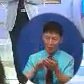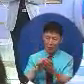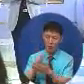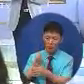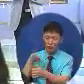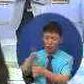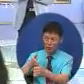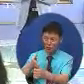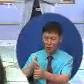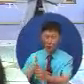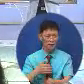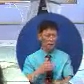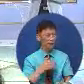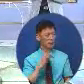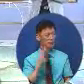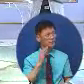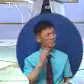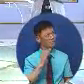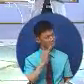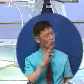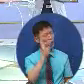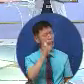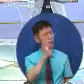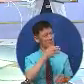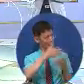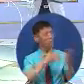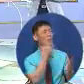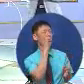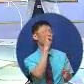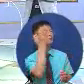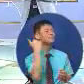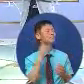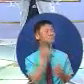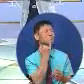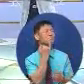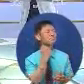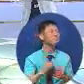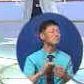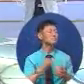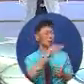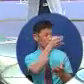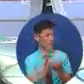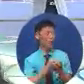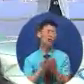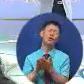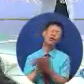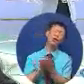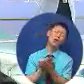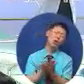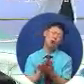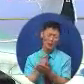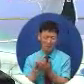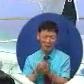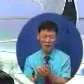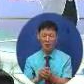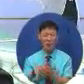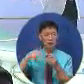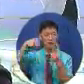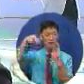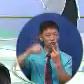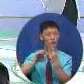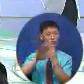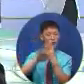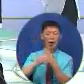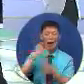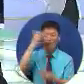있겠니? 애들이 잠깐 고민을 하더니 그 정도야. 우리 이전에 관계가 있으니까. 또 돈을 받고 막 떠들어줬어요. 다시 2주가 지난